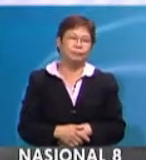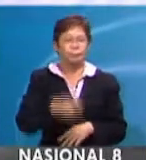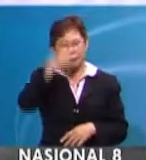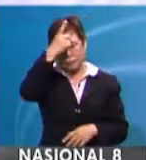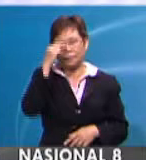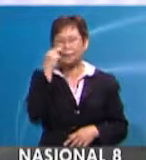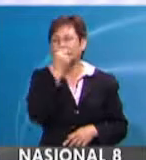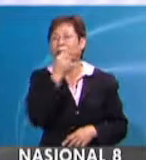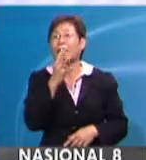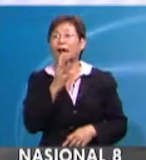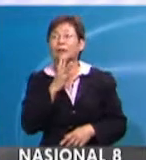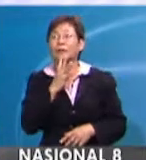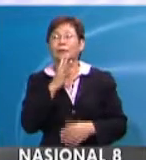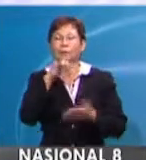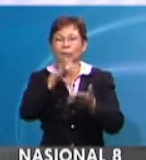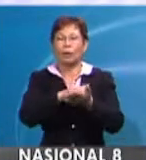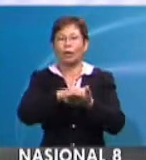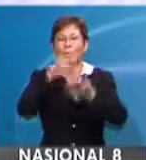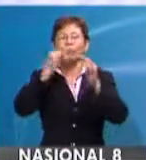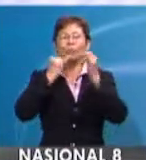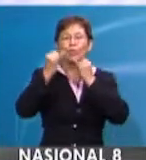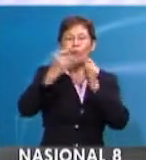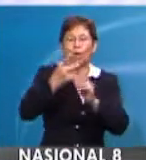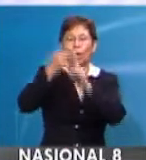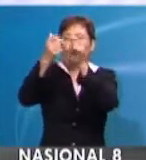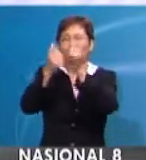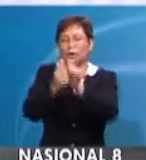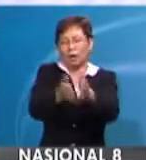Datuk Seri Najib berkata demikian dalam wawancara khas